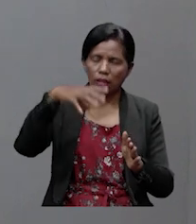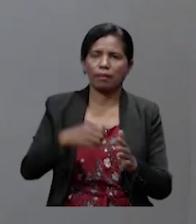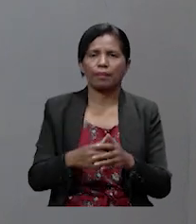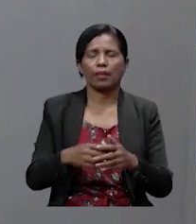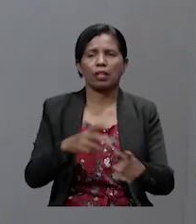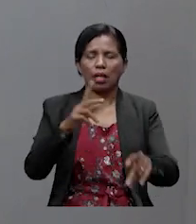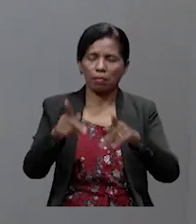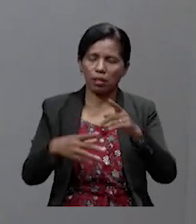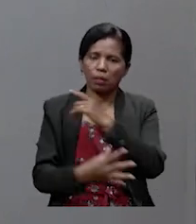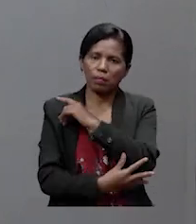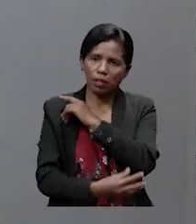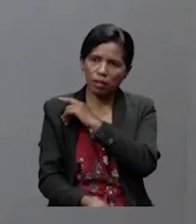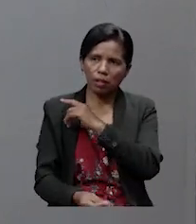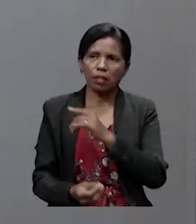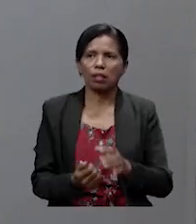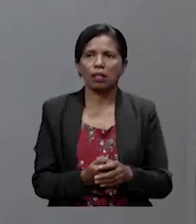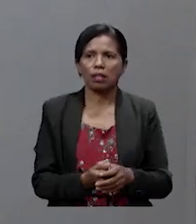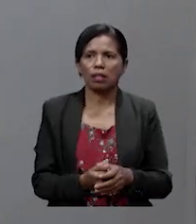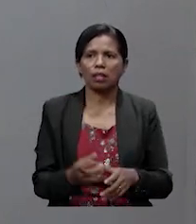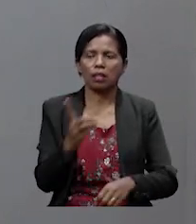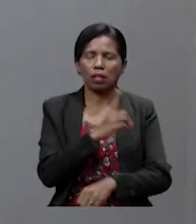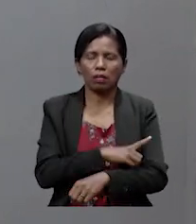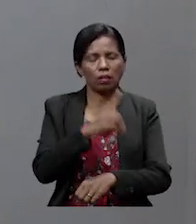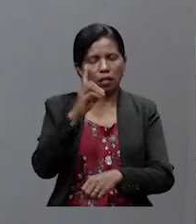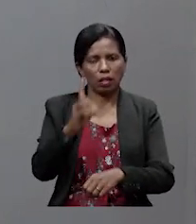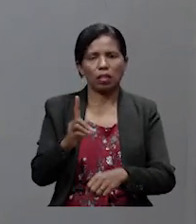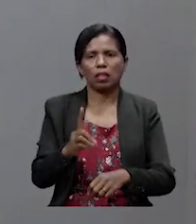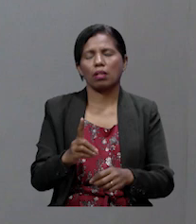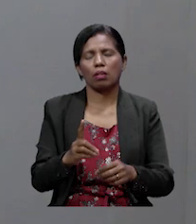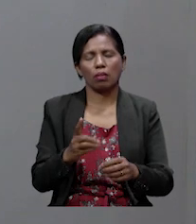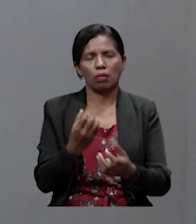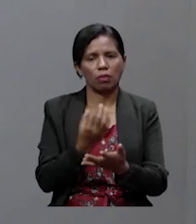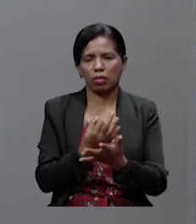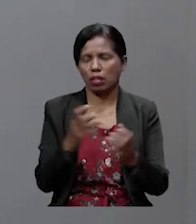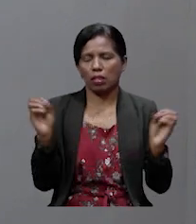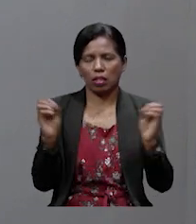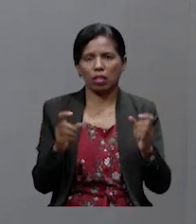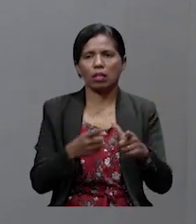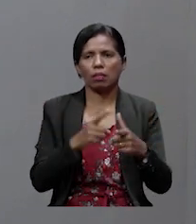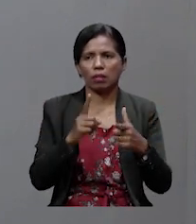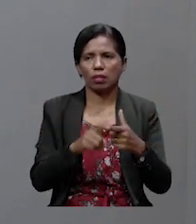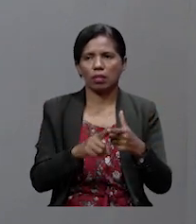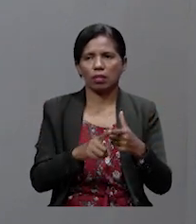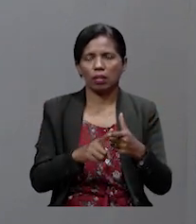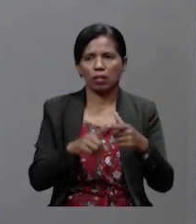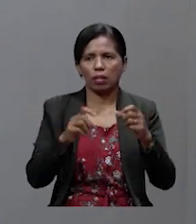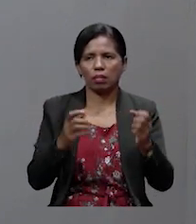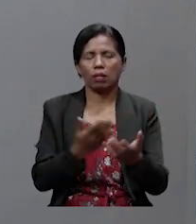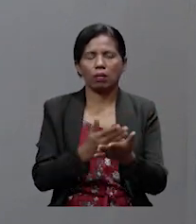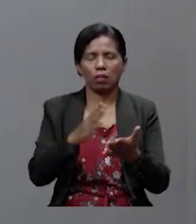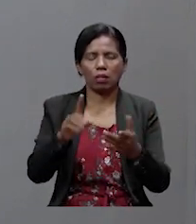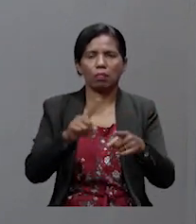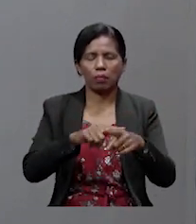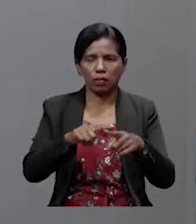nbe kibit la eksir ne odama lorong ida 5 sen kuarter la hetang ne depois si hakna utan boholatan pulsa ne